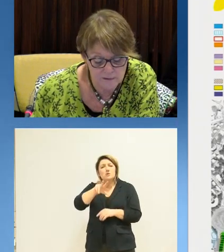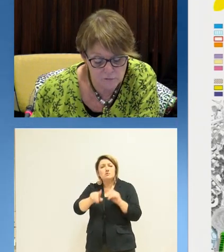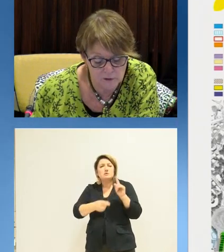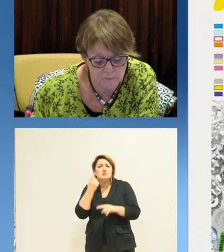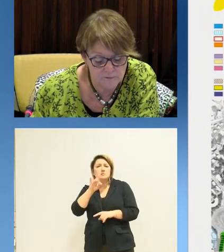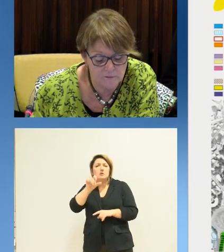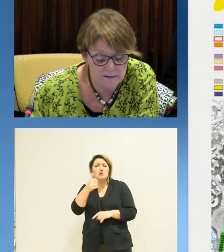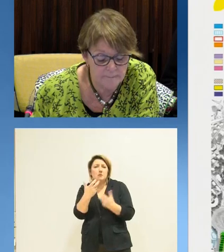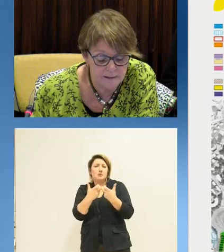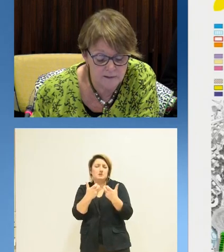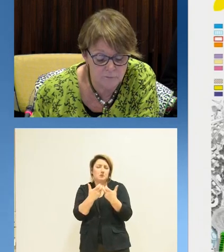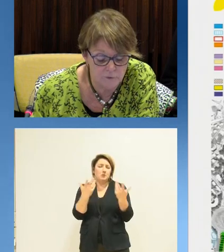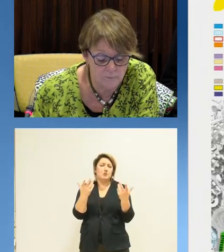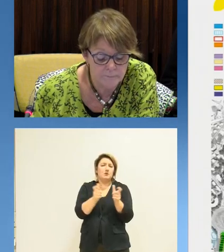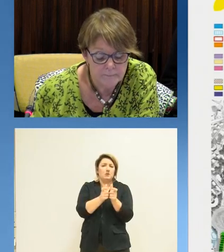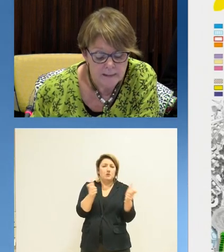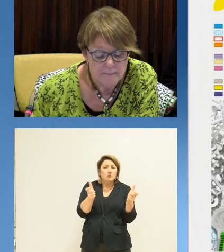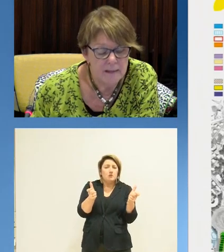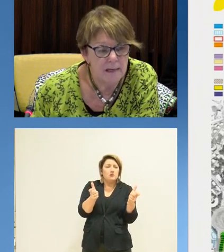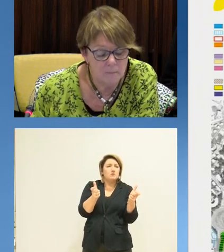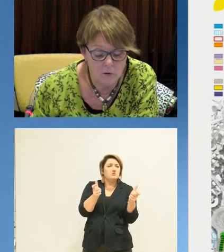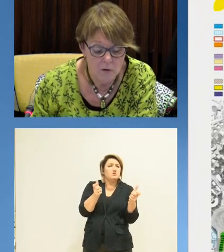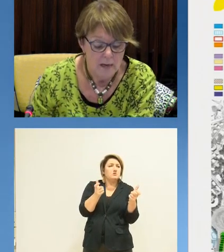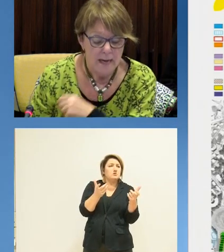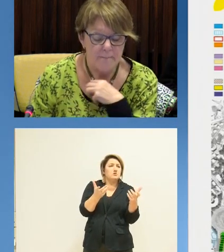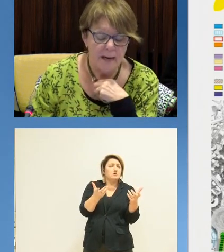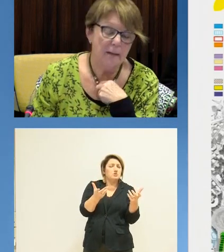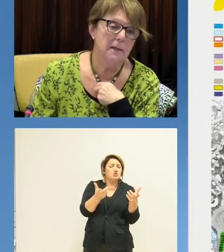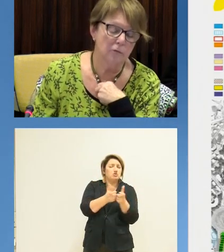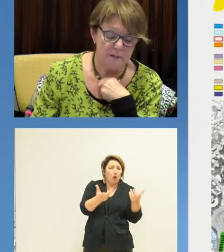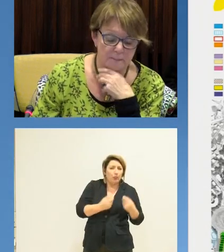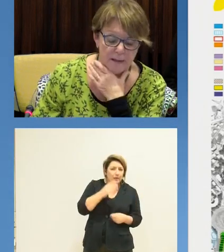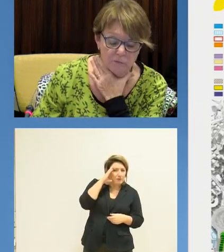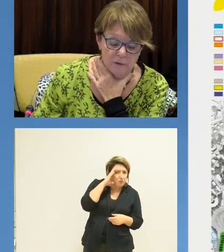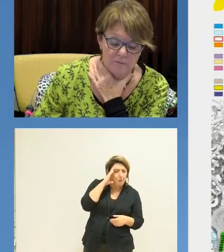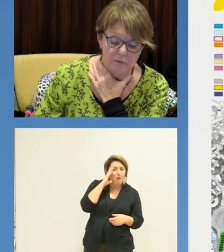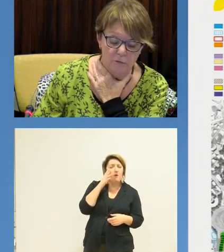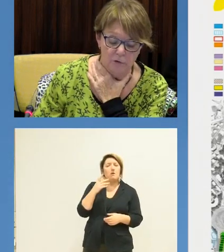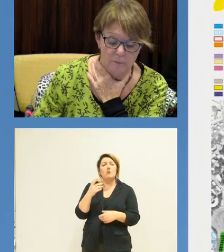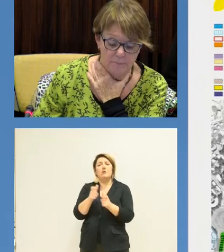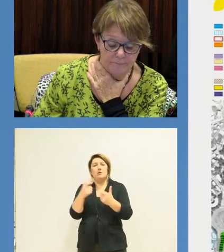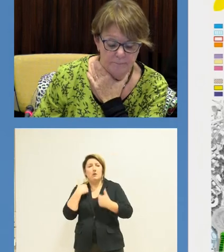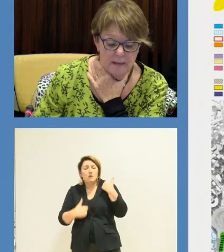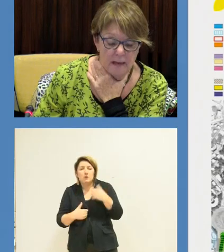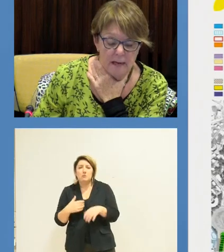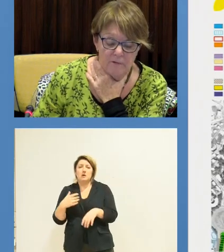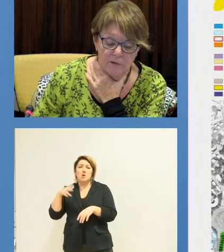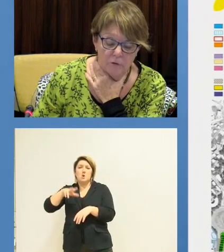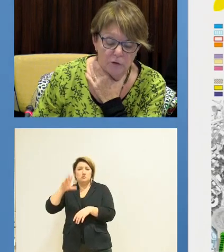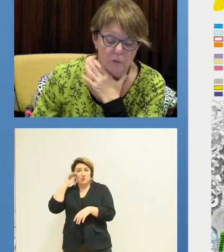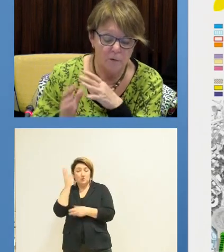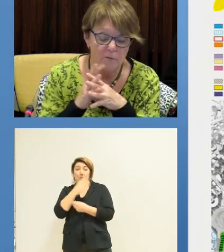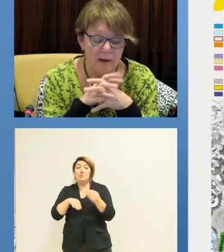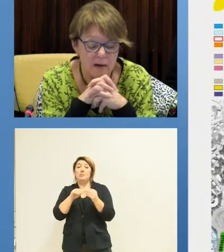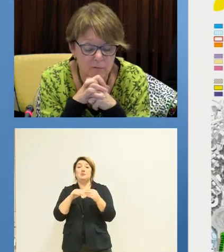des centres d'hébergement et de personnes handicapées et d'étudiants mais également un parc est le troisième parc de la ville de grenoble la